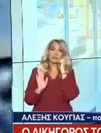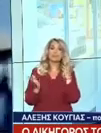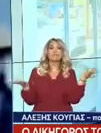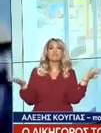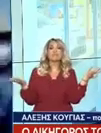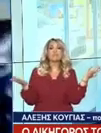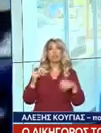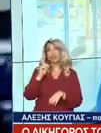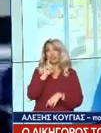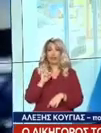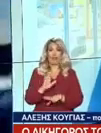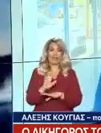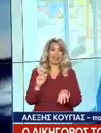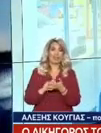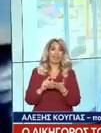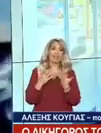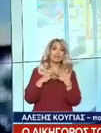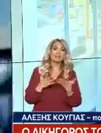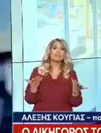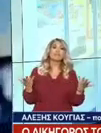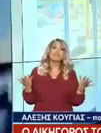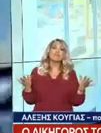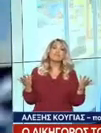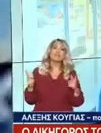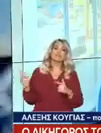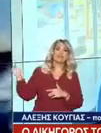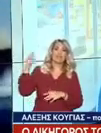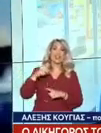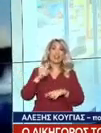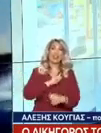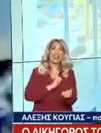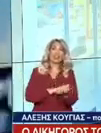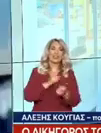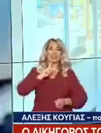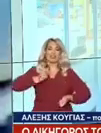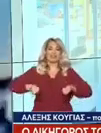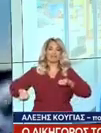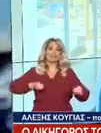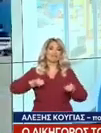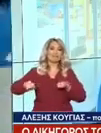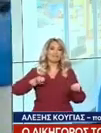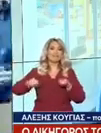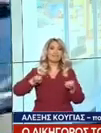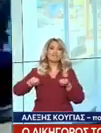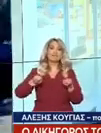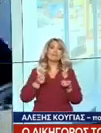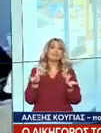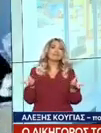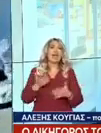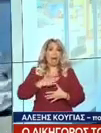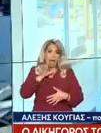ζωή. Και φαίνεται ότι υπάρχει κάποια ανώτερη δύναμη που καθορίζει τα πάντα. Χωρίς να είμαι